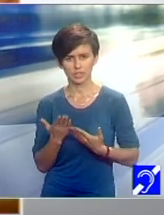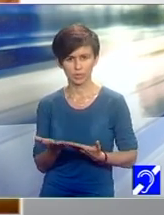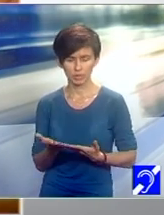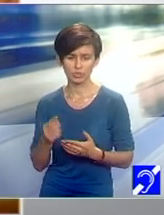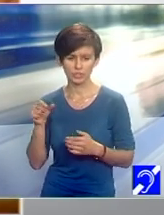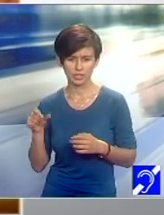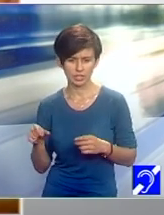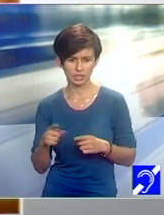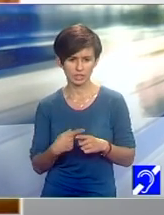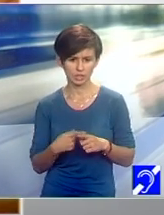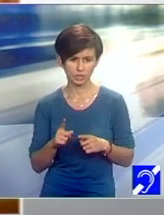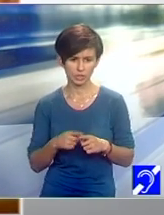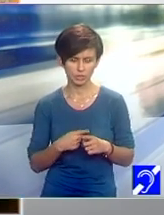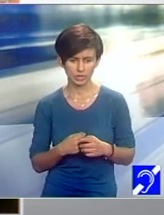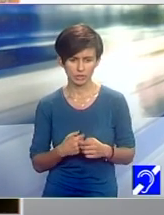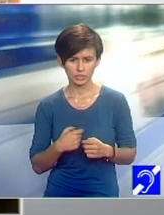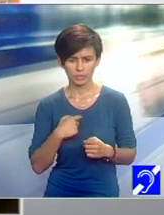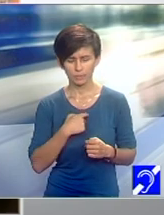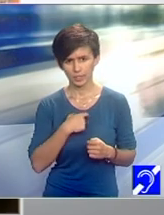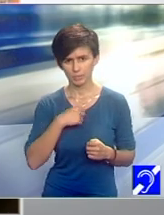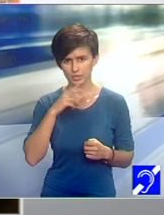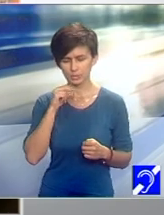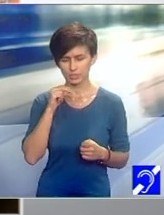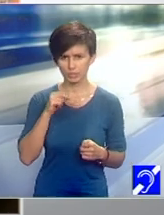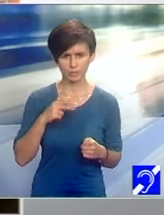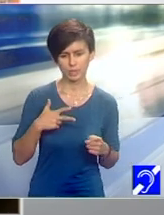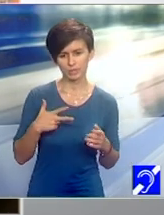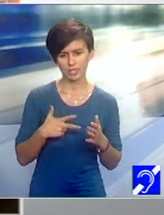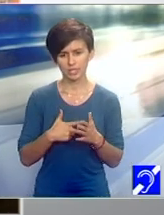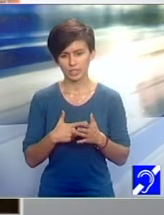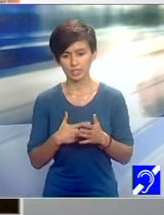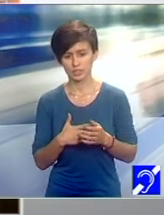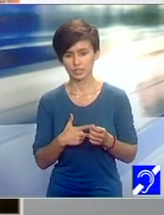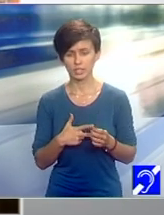zicem, în momentul de fapt am putea vorbi de 3000 de locuri.